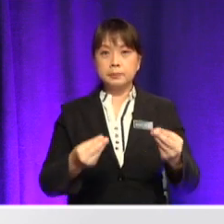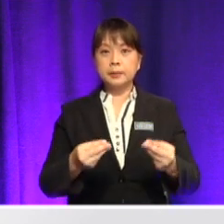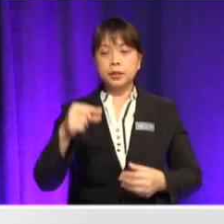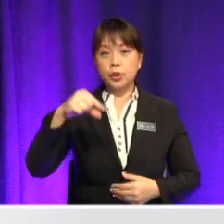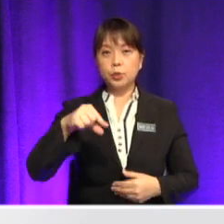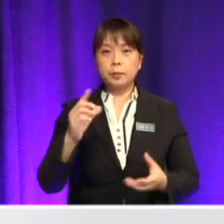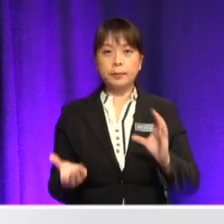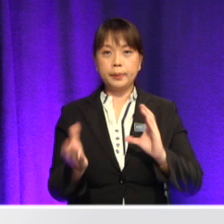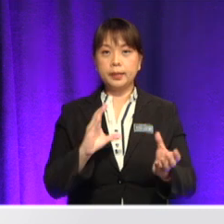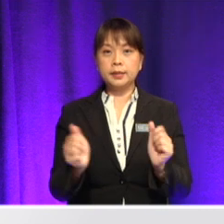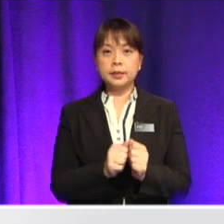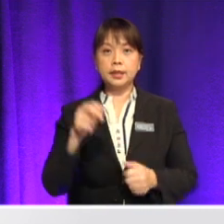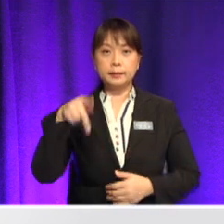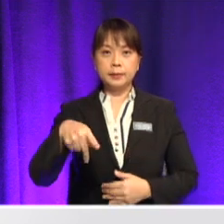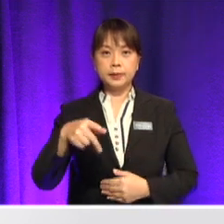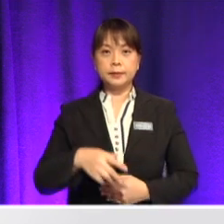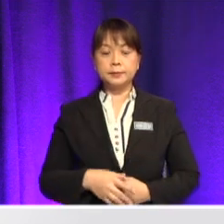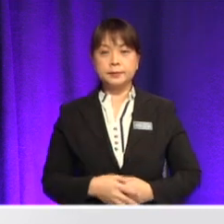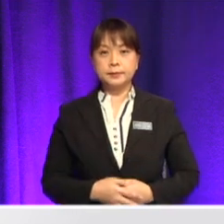Oke Mari kita semua jawaban